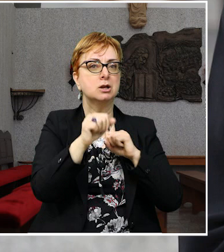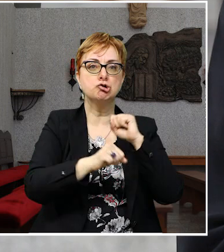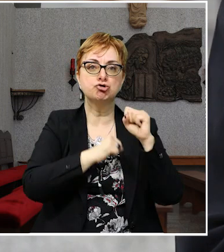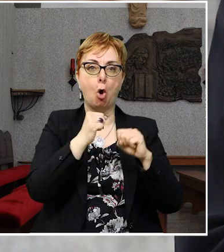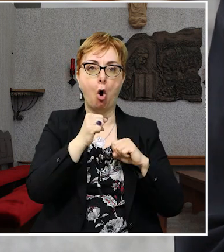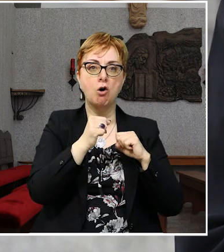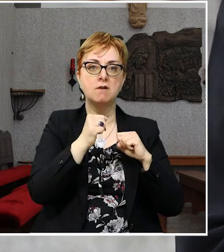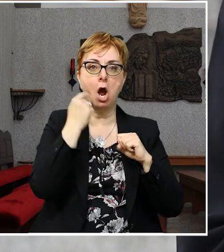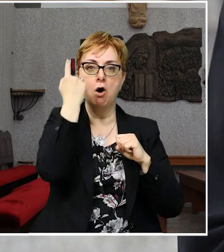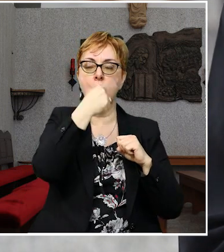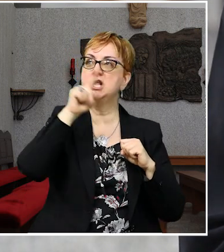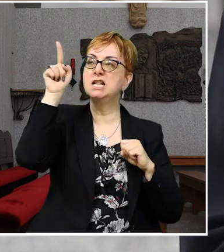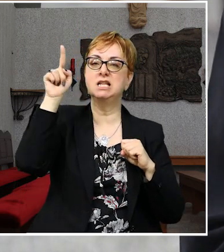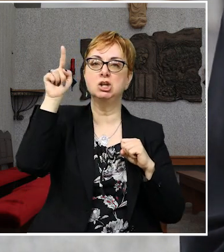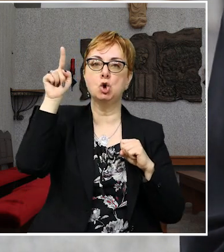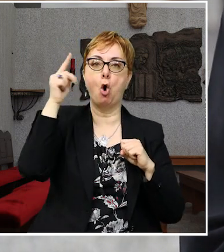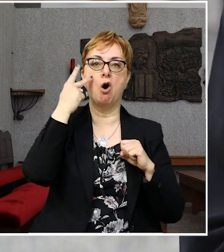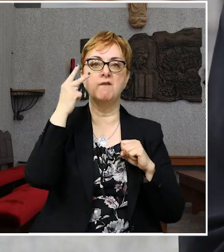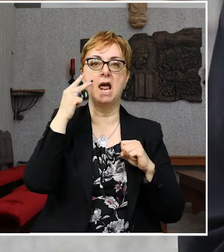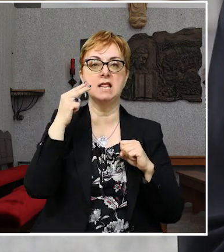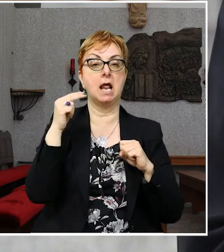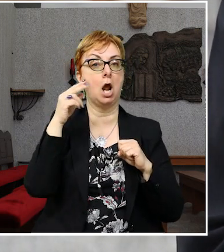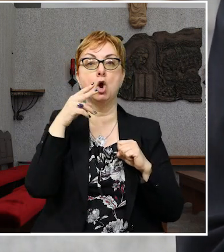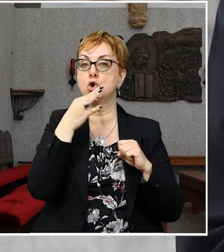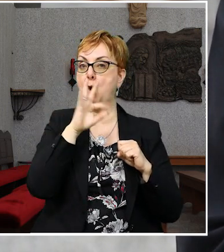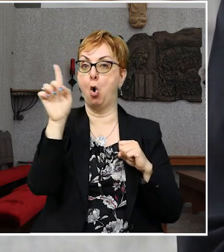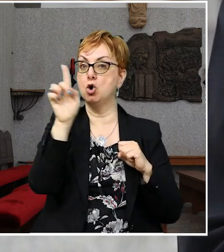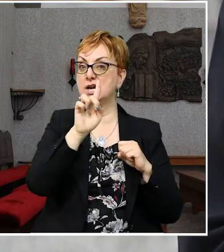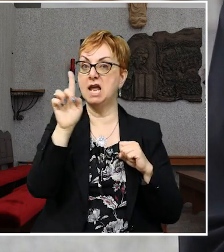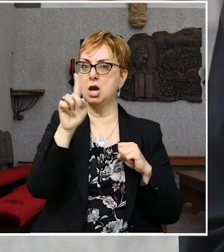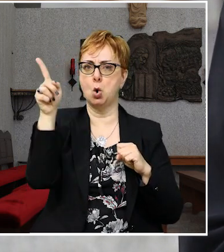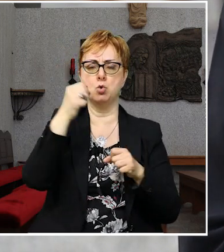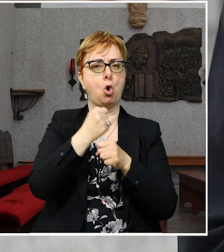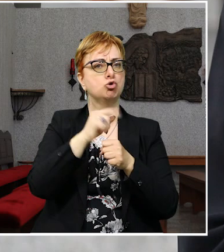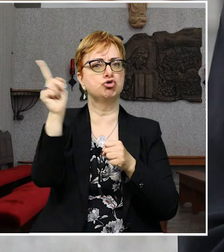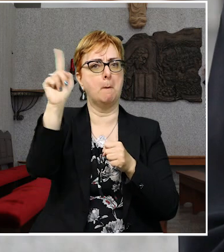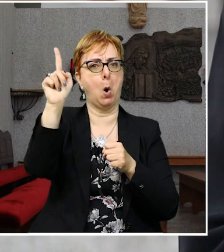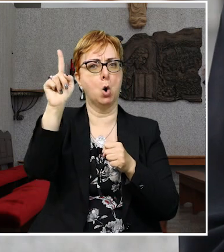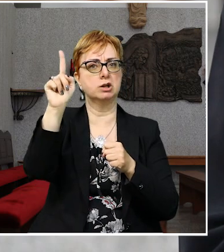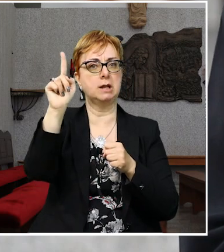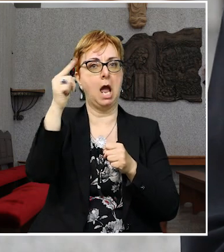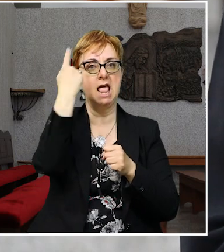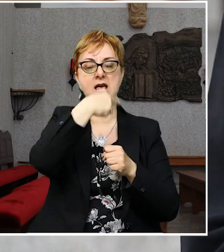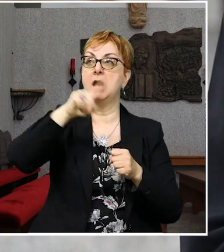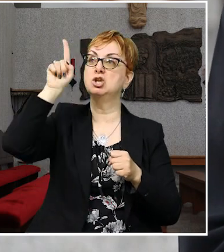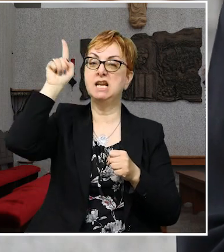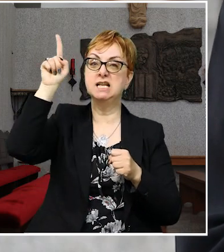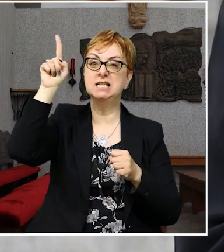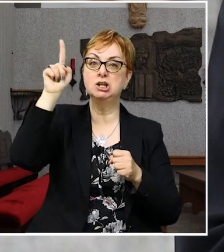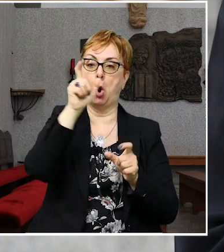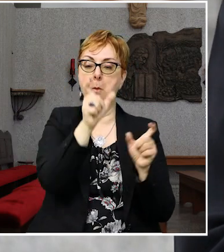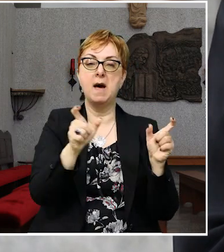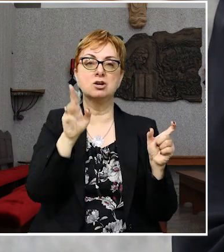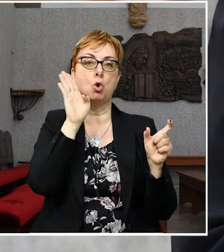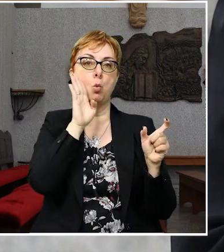è sofferente, il volto di Dio, l'immagine divina che è impressa in